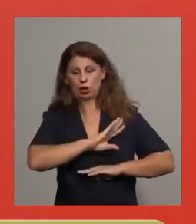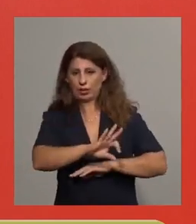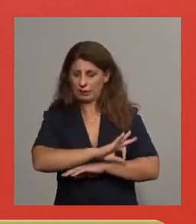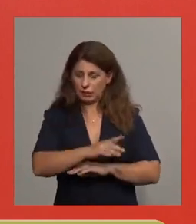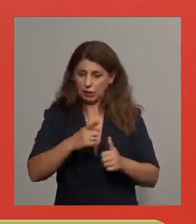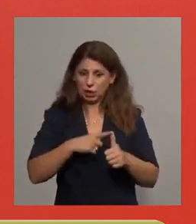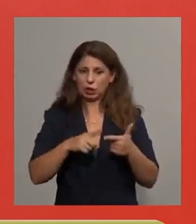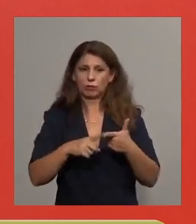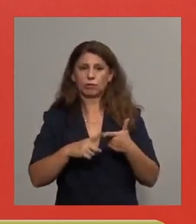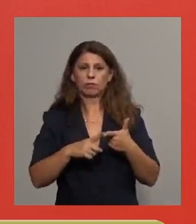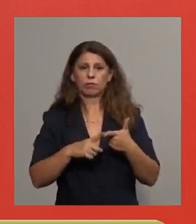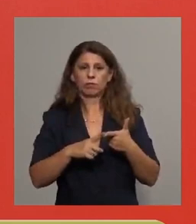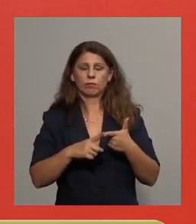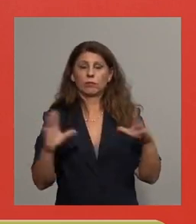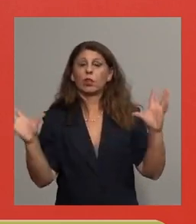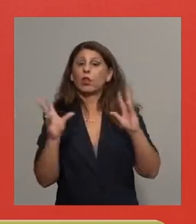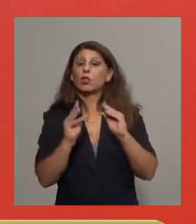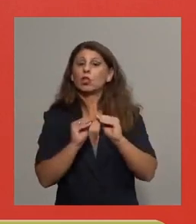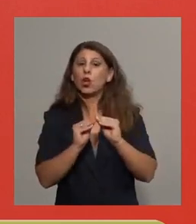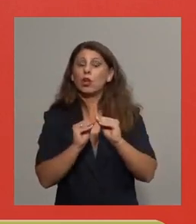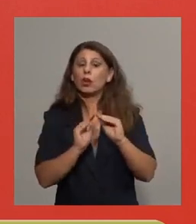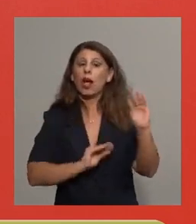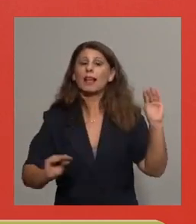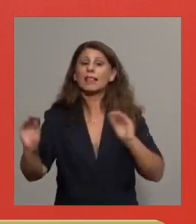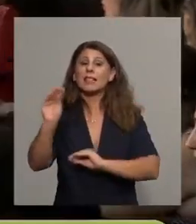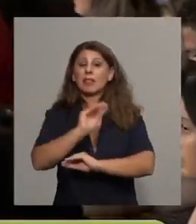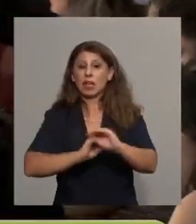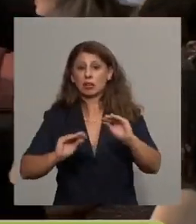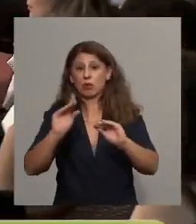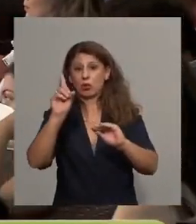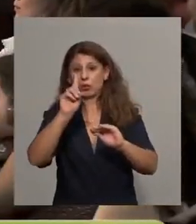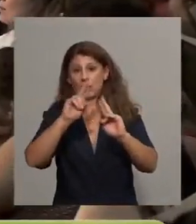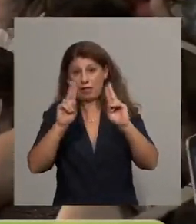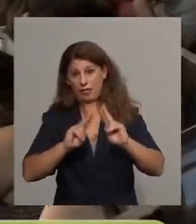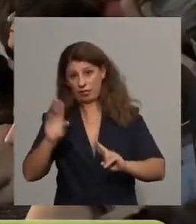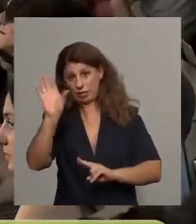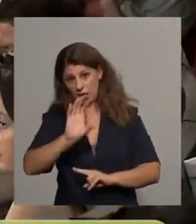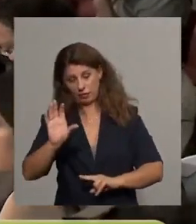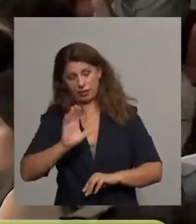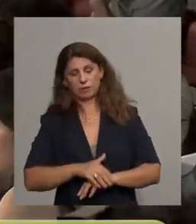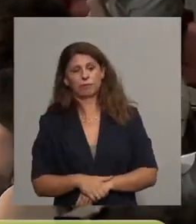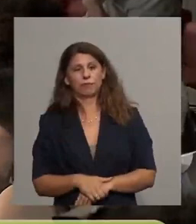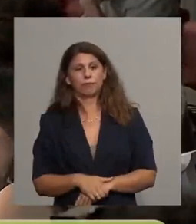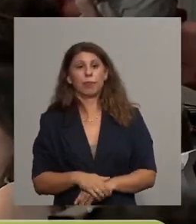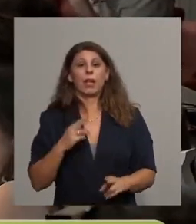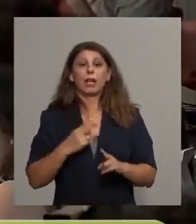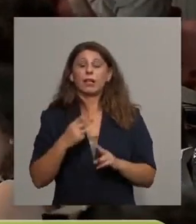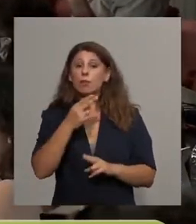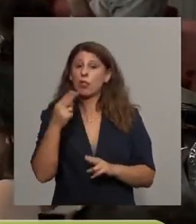Στρατηγείο και το συνολικό ανασχεδιασμό της. Κρίσιμο ζήτημα